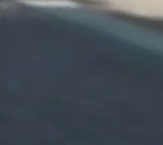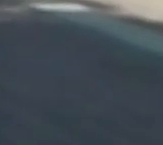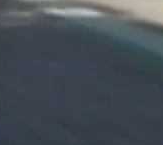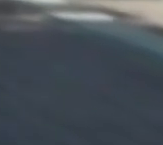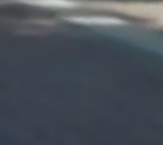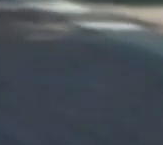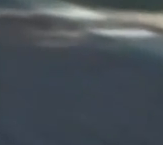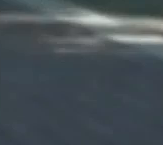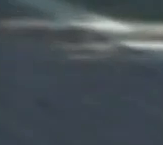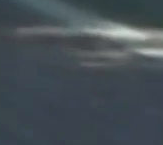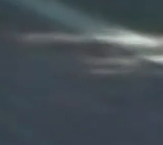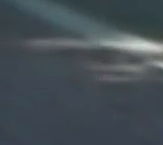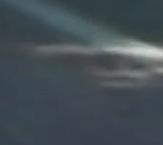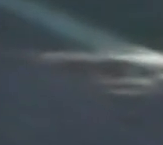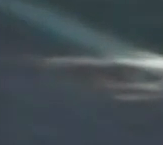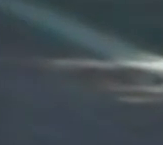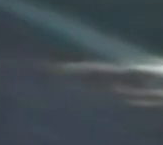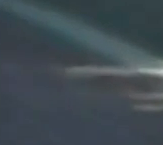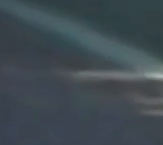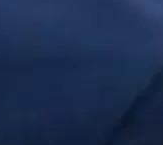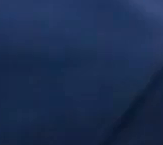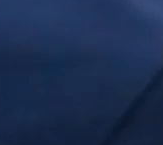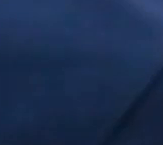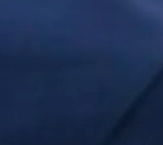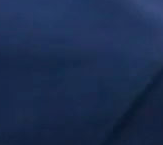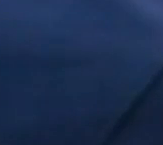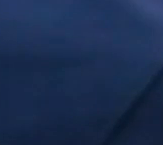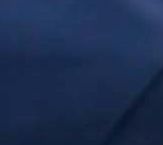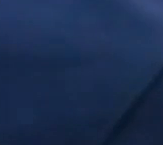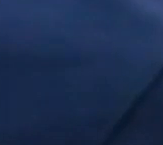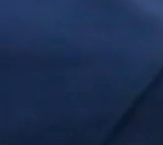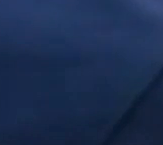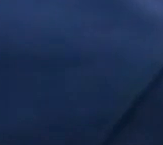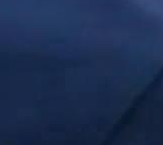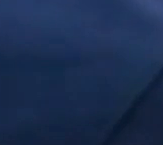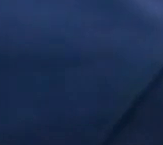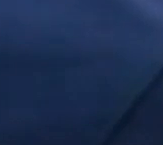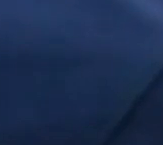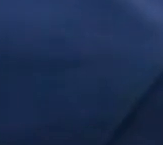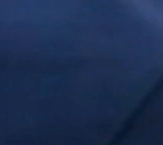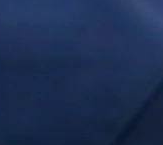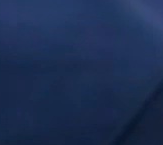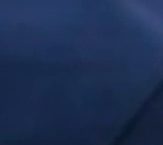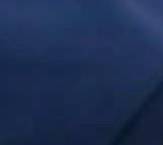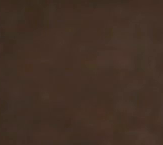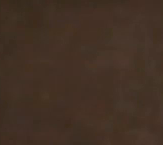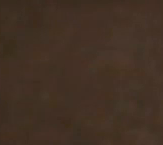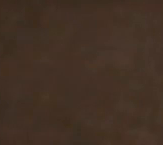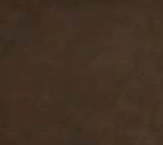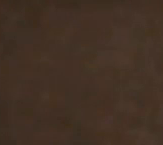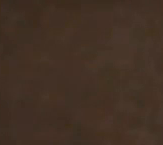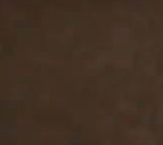אתמול, ומה זה צעצמון. יש לי קצר בנוח,